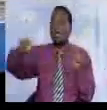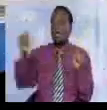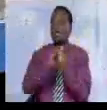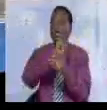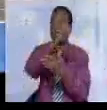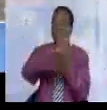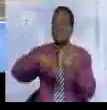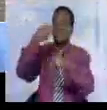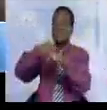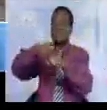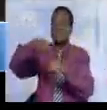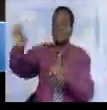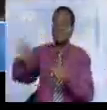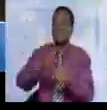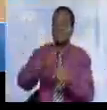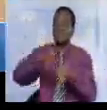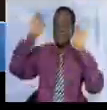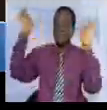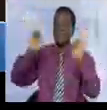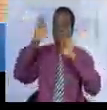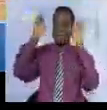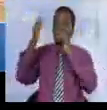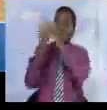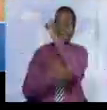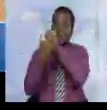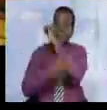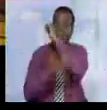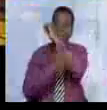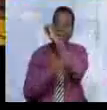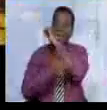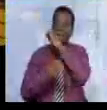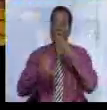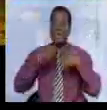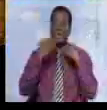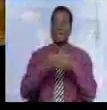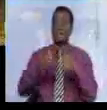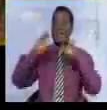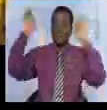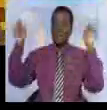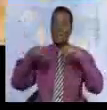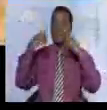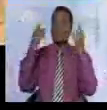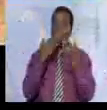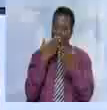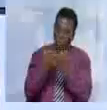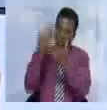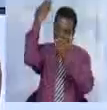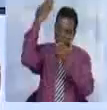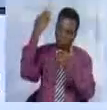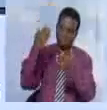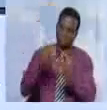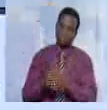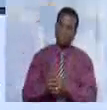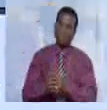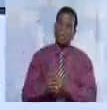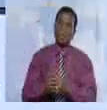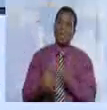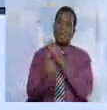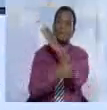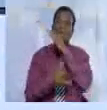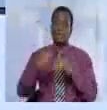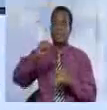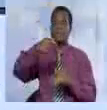ces quelques difficultés, la fête de l'Igname à Tétessi a été une réussite totale. Et en pays